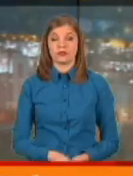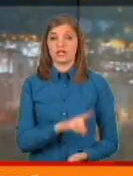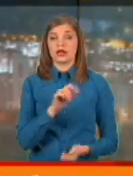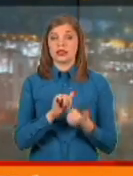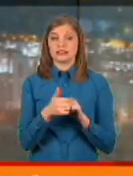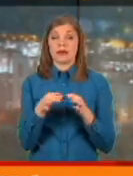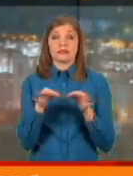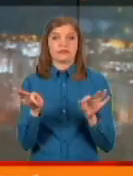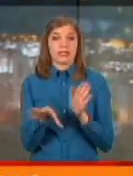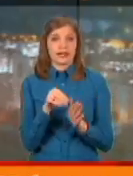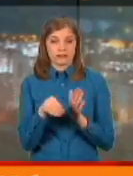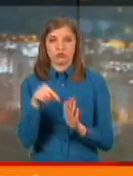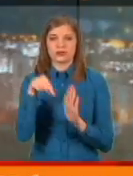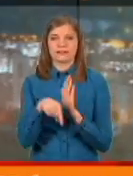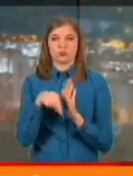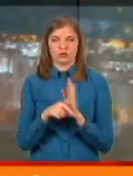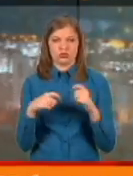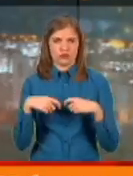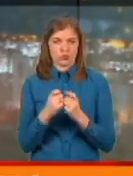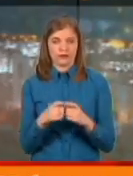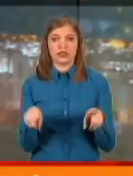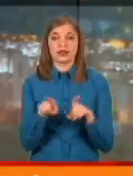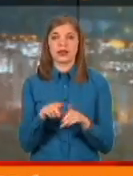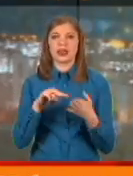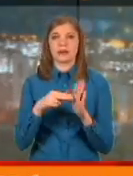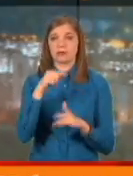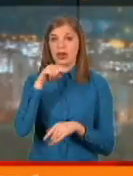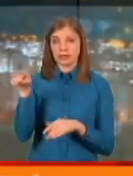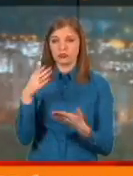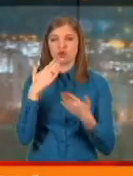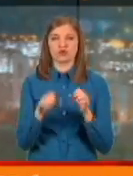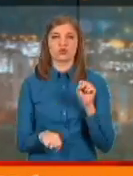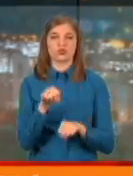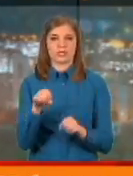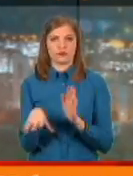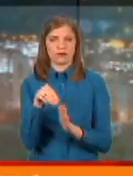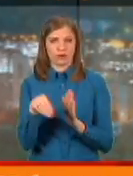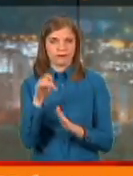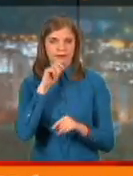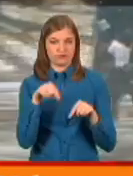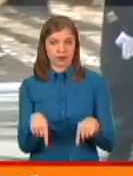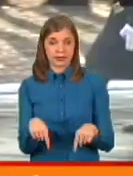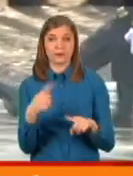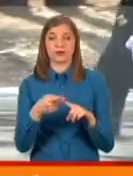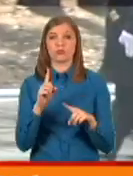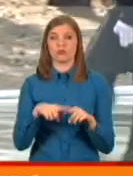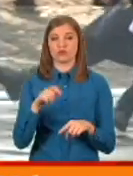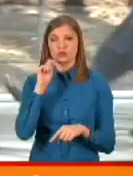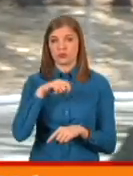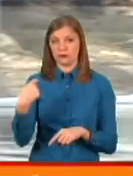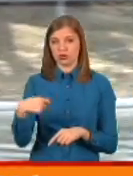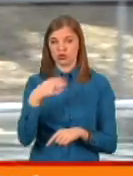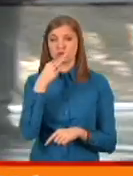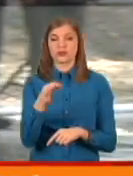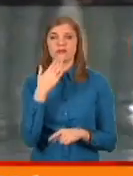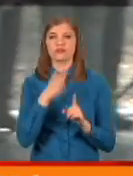Замість вільних виборів – внутрішній конфлікт. Такий план Кремля щодо зриву волевиявлення в Україні. Про це Петро Порошенко заявив